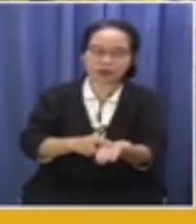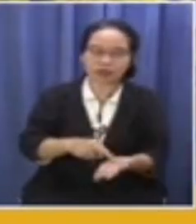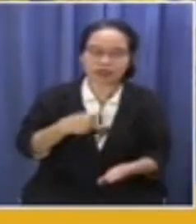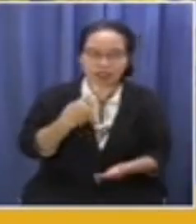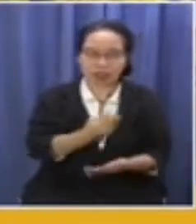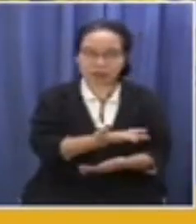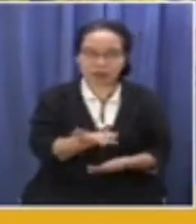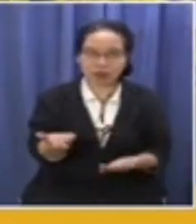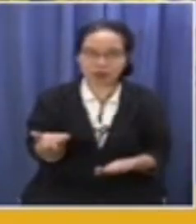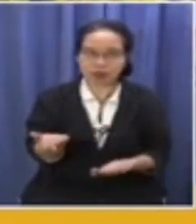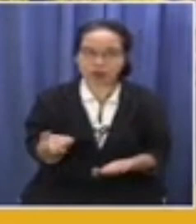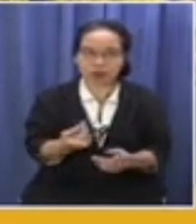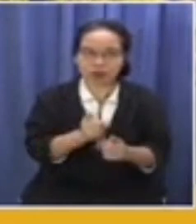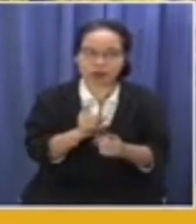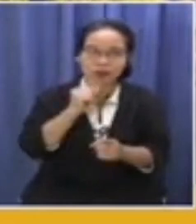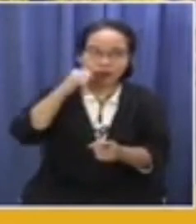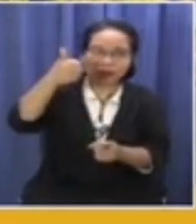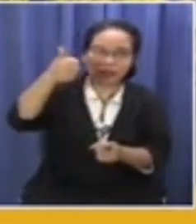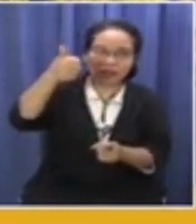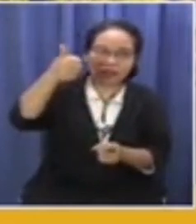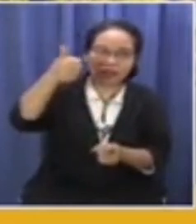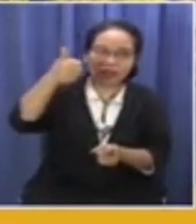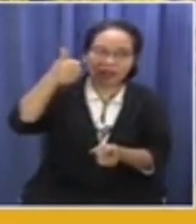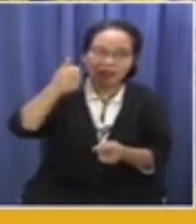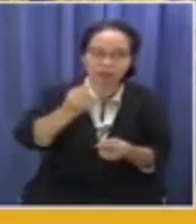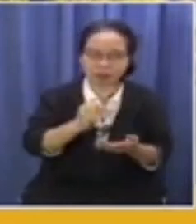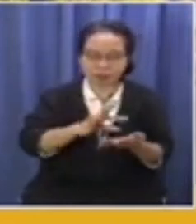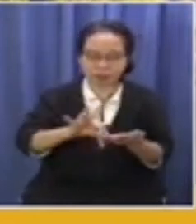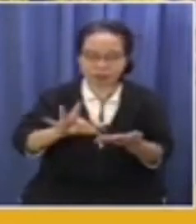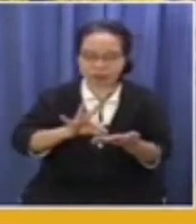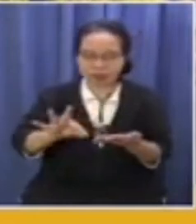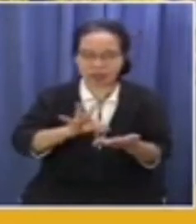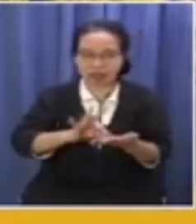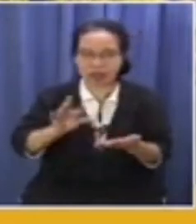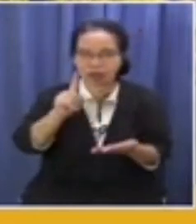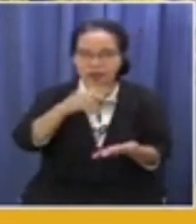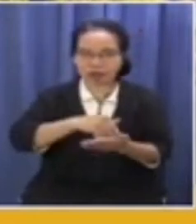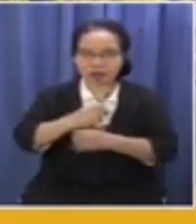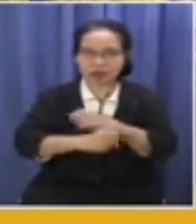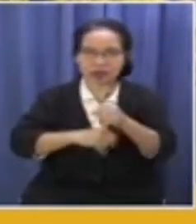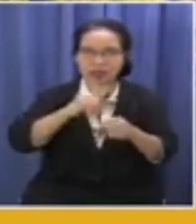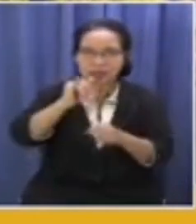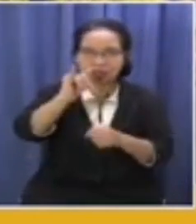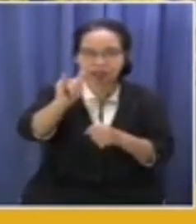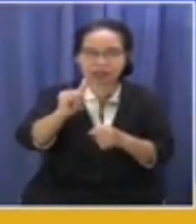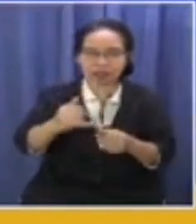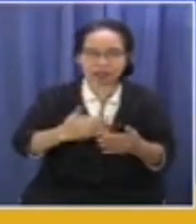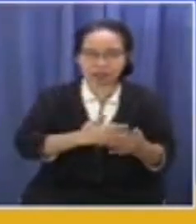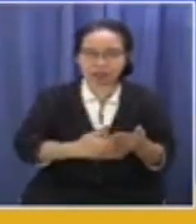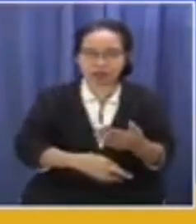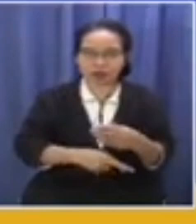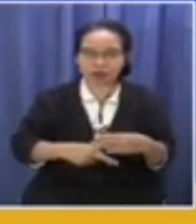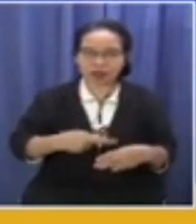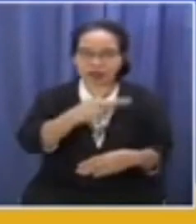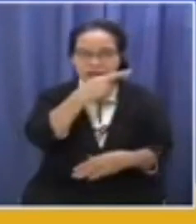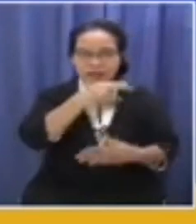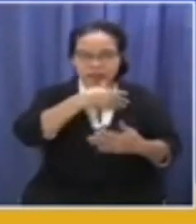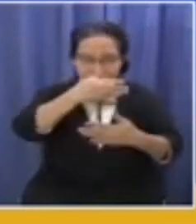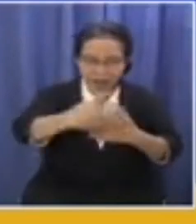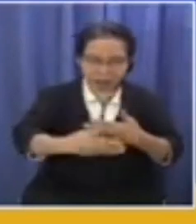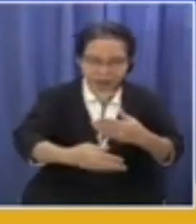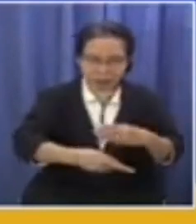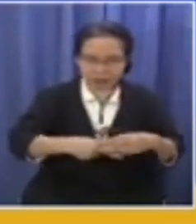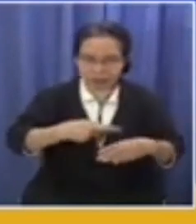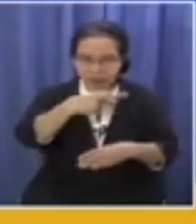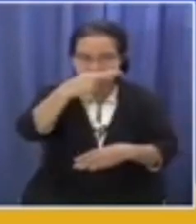rapture mula bukas magbibilang ng is libong taon bago pa mabubuhay yung mga susunod na